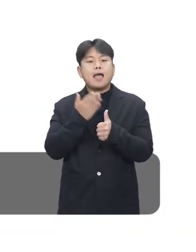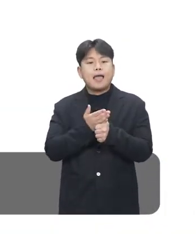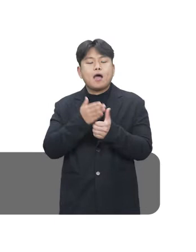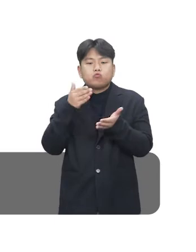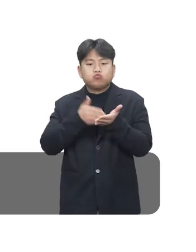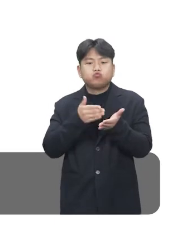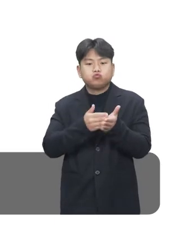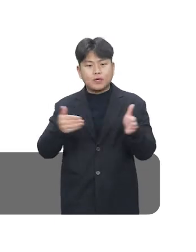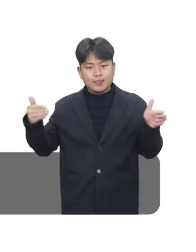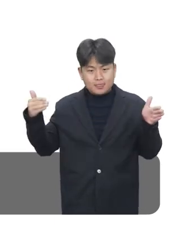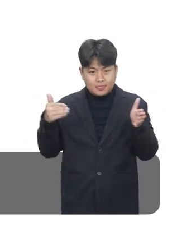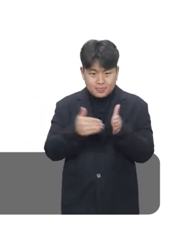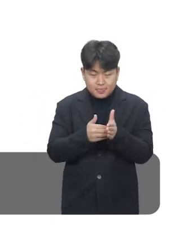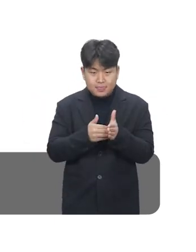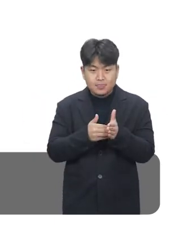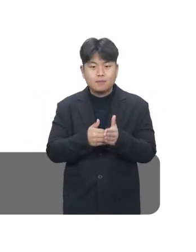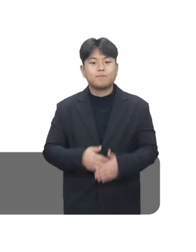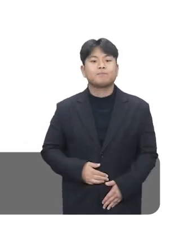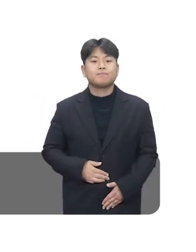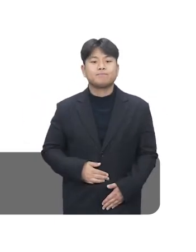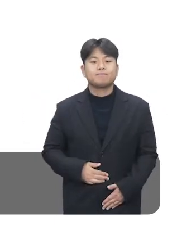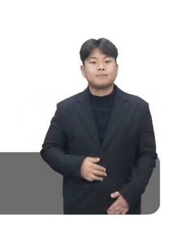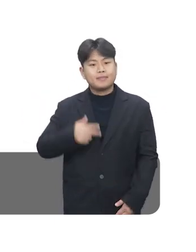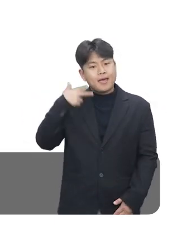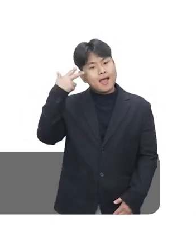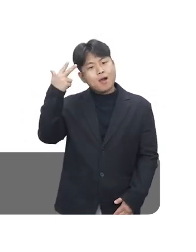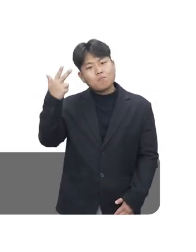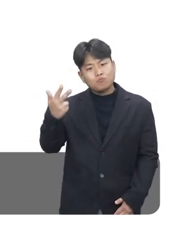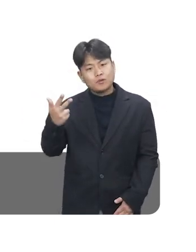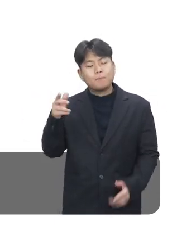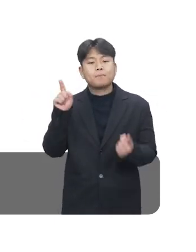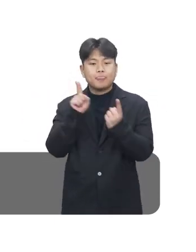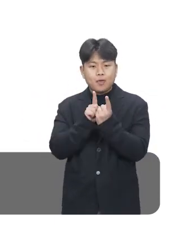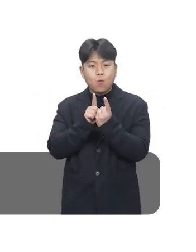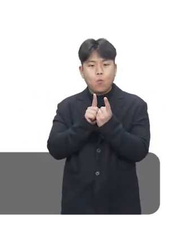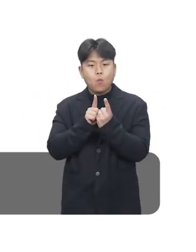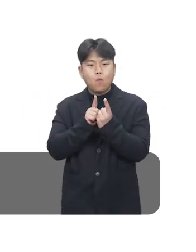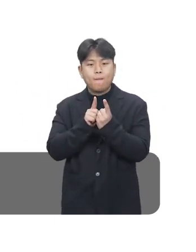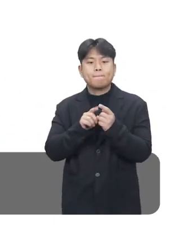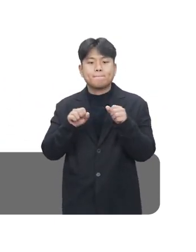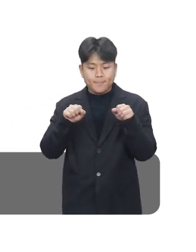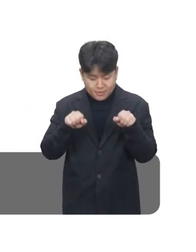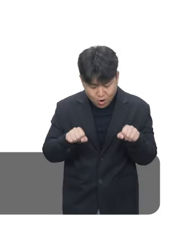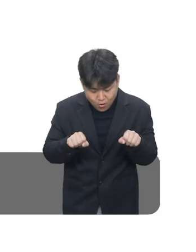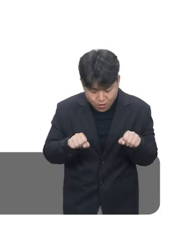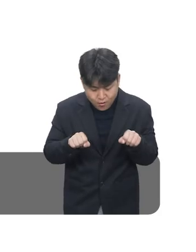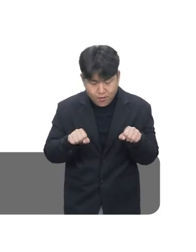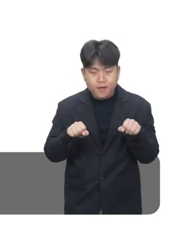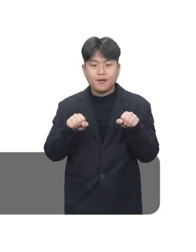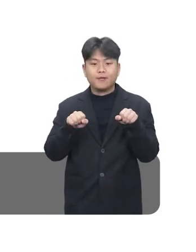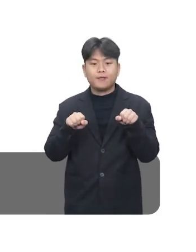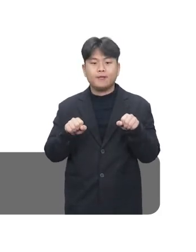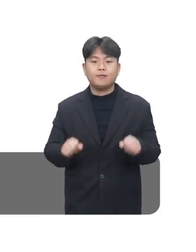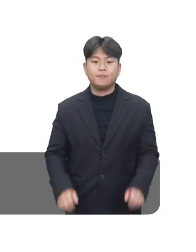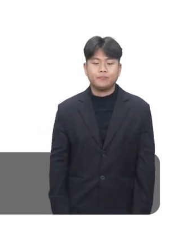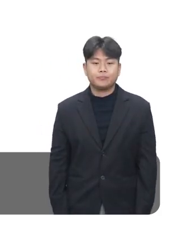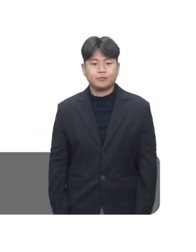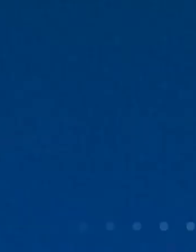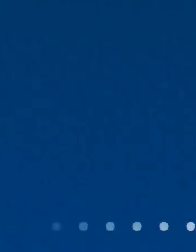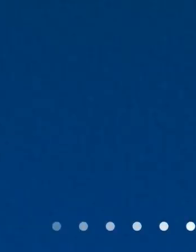여기까지고요. 저는 다음 주에 알찬 안양 소식 들고 다시 찾아오겠습니다. 여러분 모두 안녕하세요.